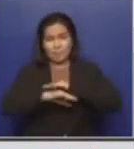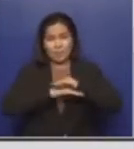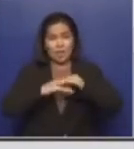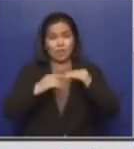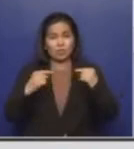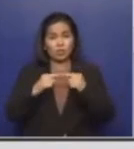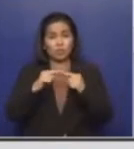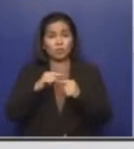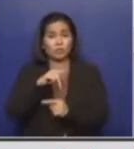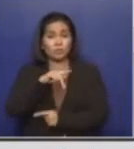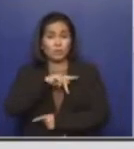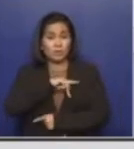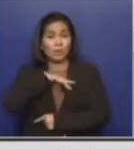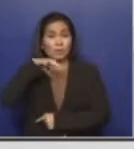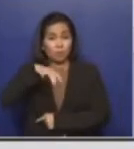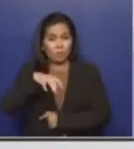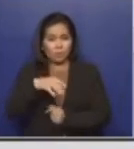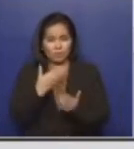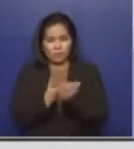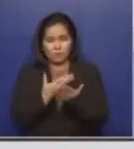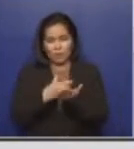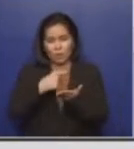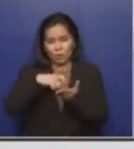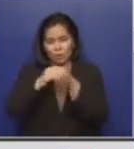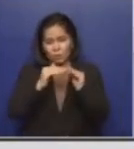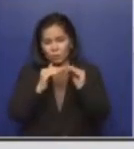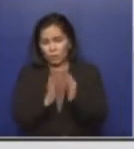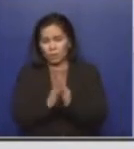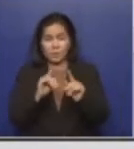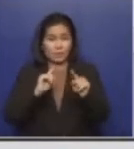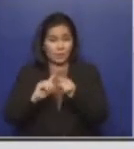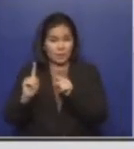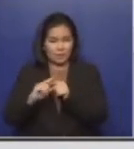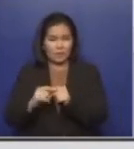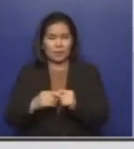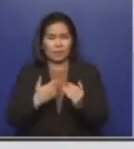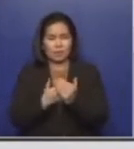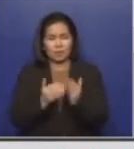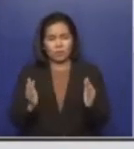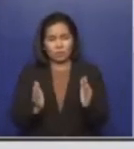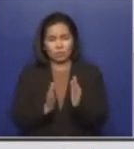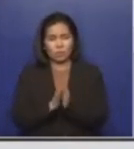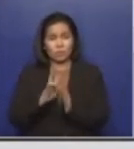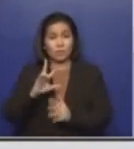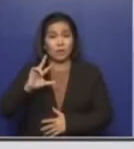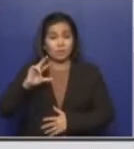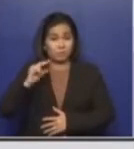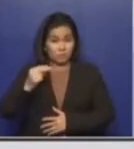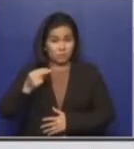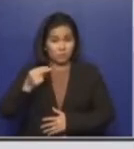ทธต้องจัดเงินไปในวัดเดวานี่จำนวน